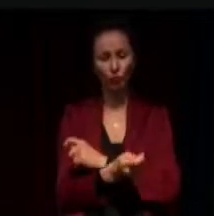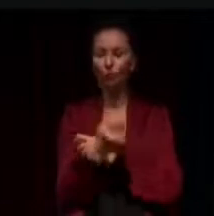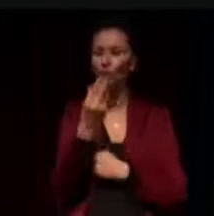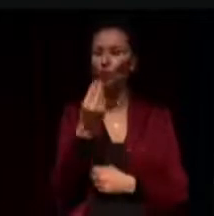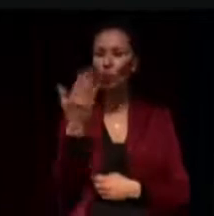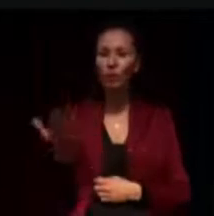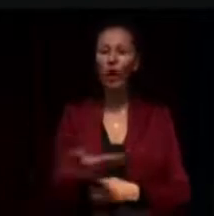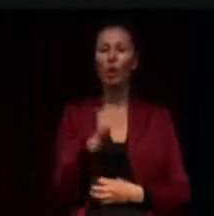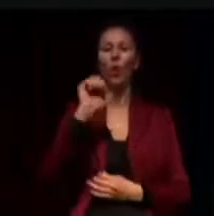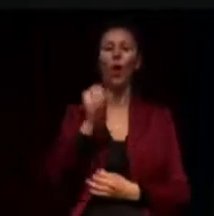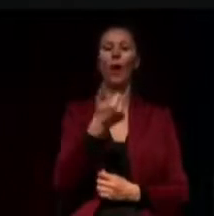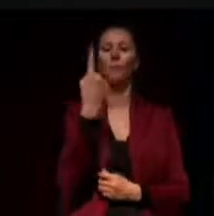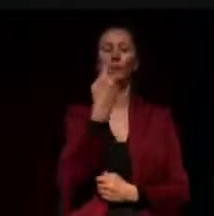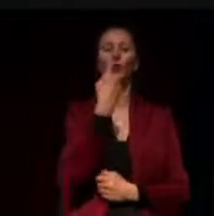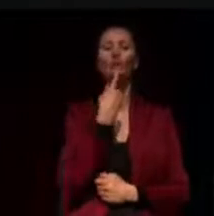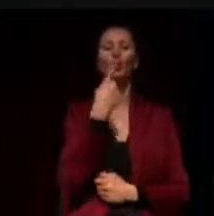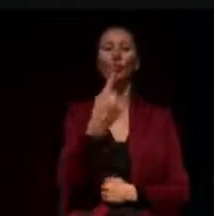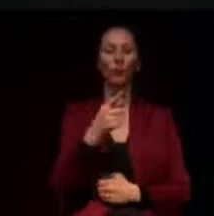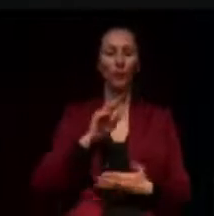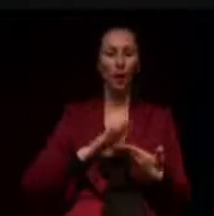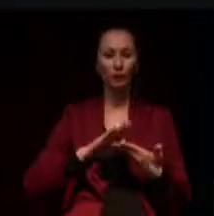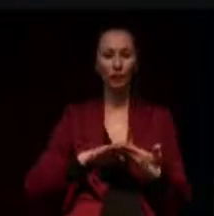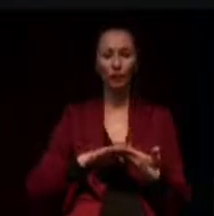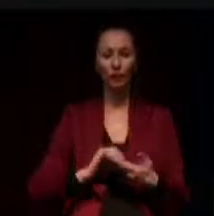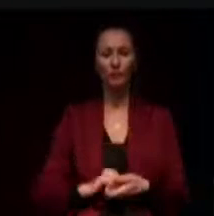Çok daha önemli bir şey söyleyeceğim arkadaşlar.